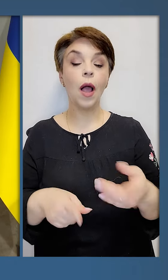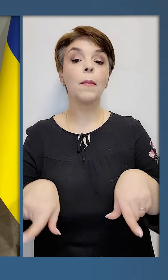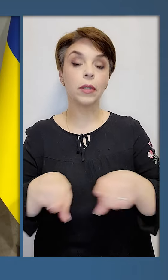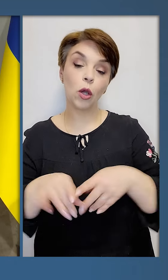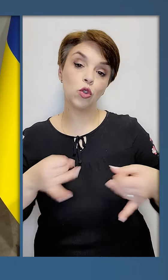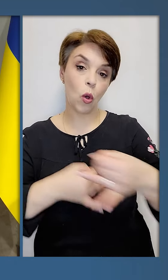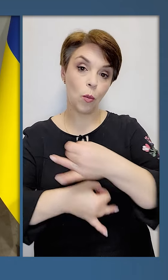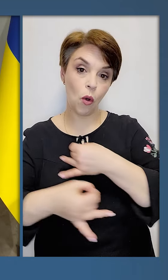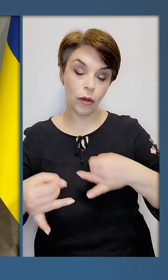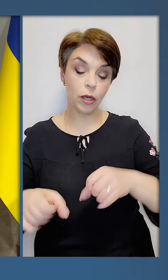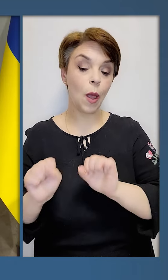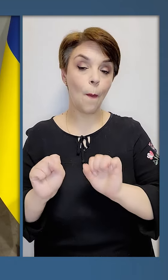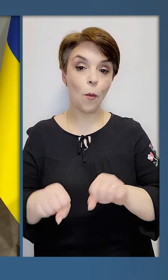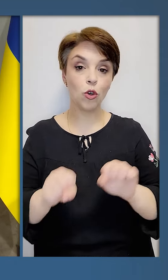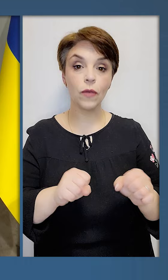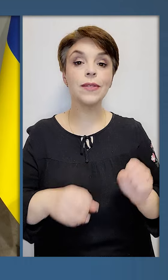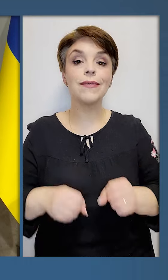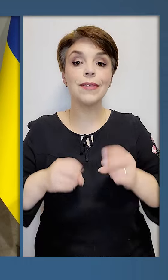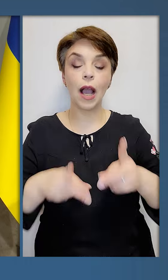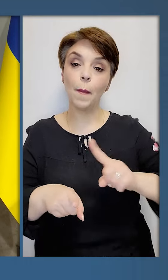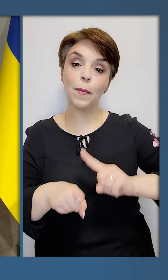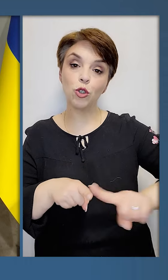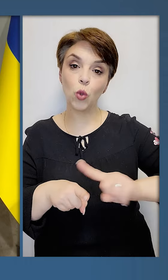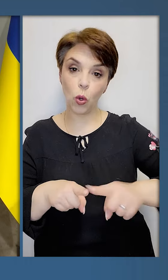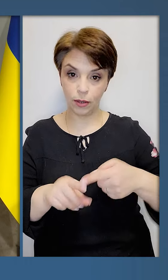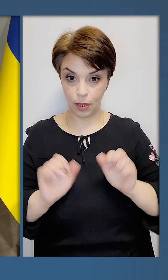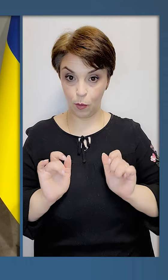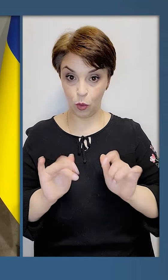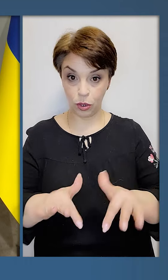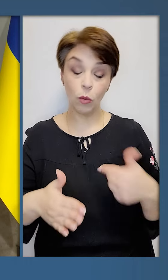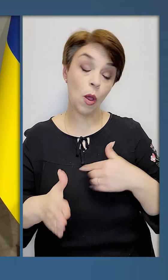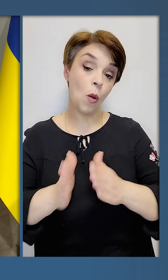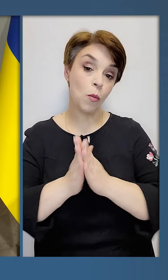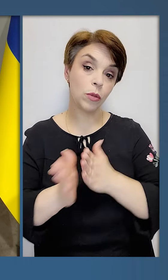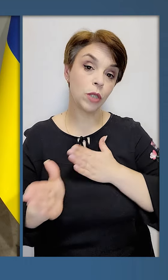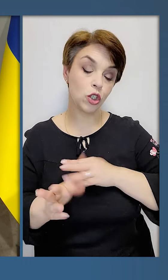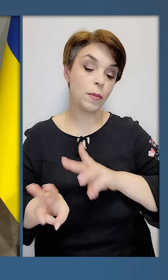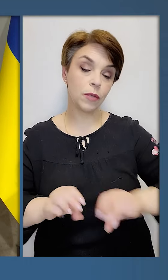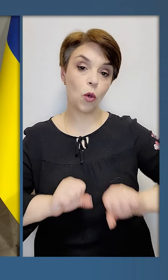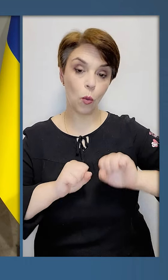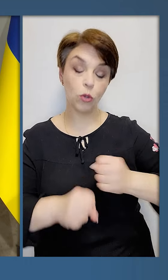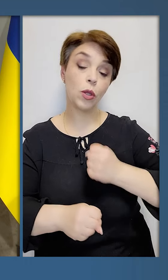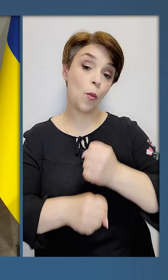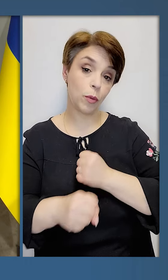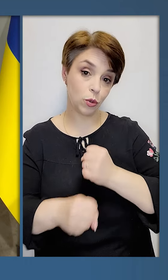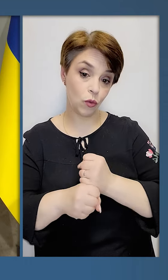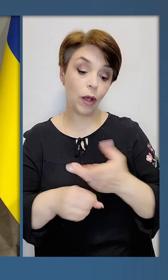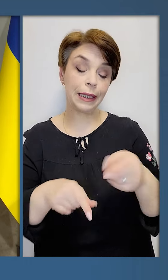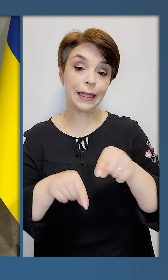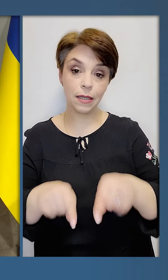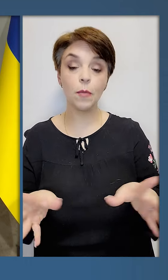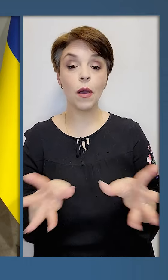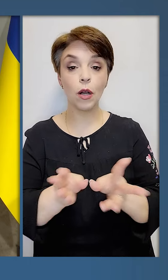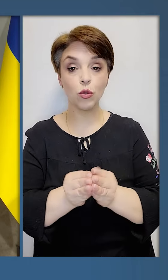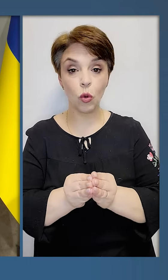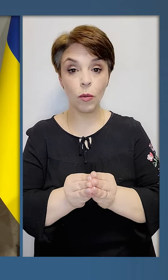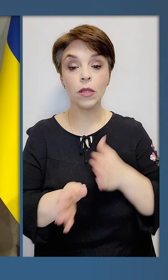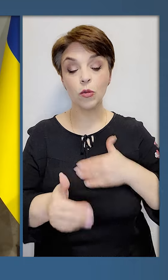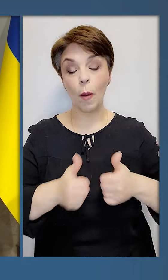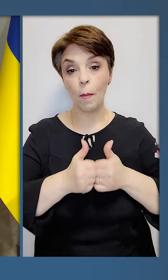Ми також обговорили можливості, яким чином прискорити цей процес. Тому ми попросимо наше Міністерство оборони попрацювати над цим разом